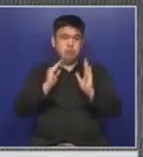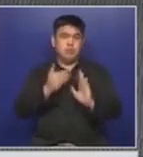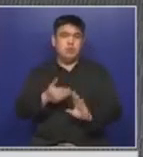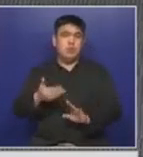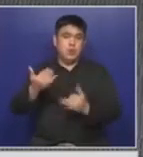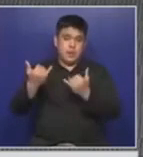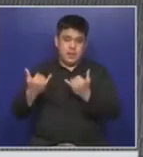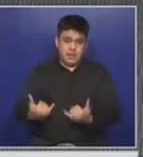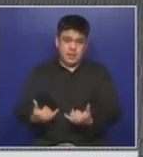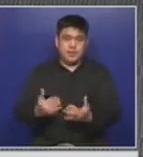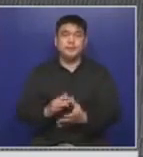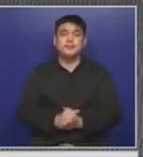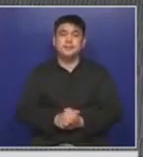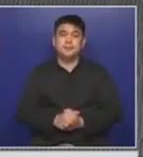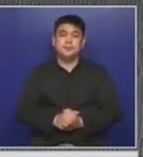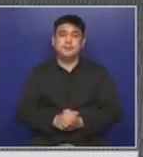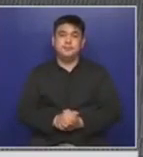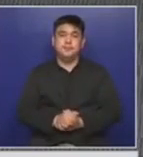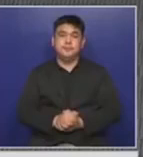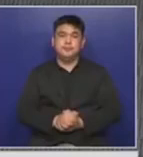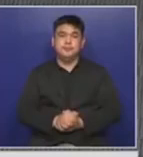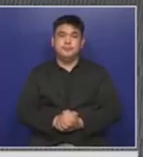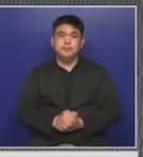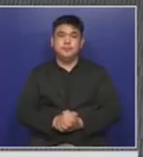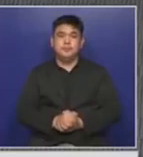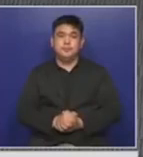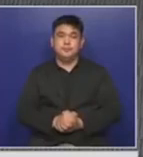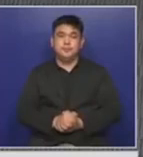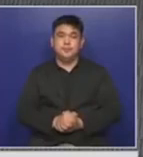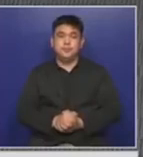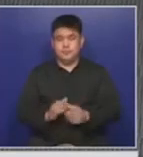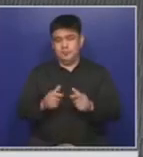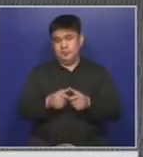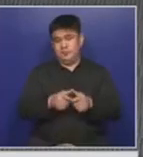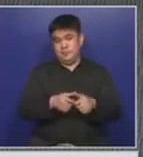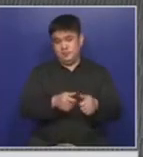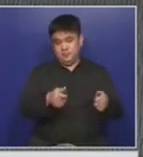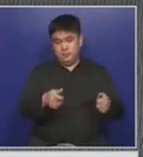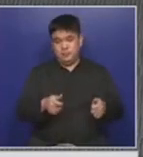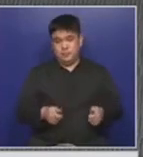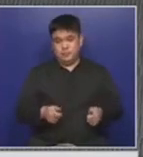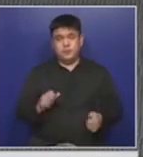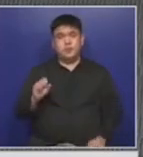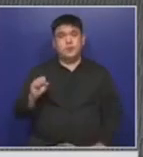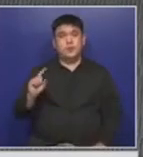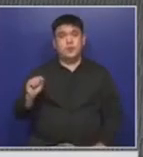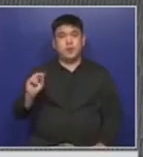นี้นะครับเหตุการณ์ของการส่งรายงานของสทง.เนี่ย